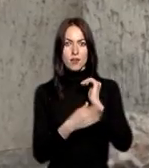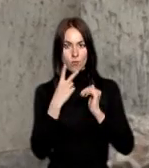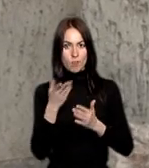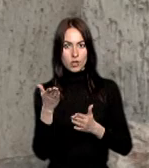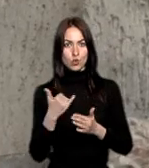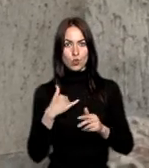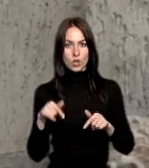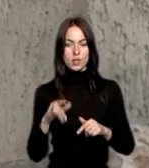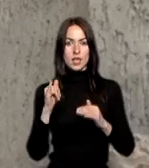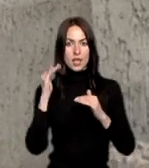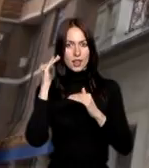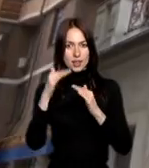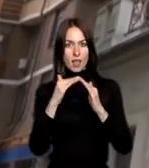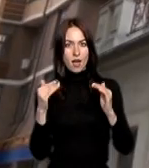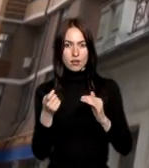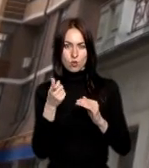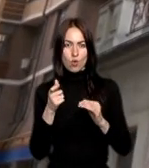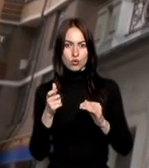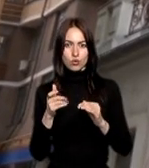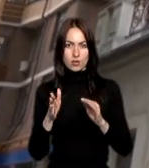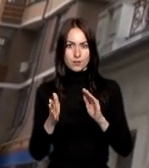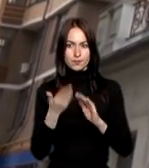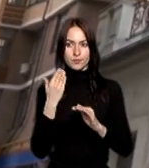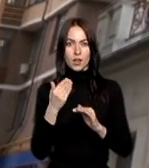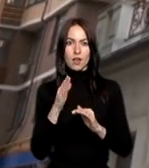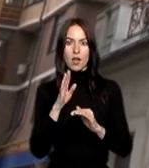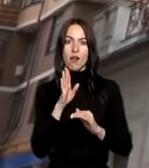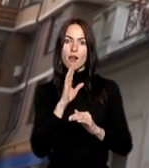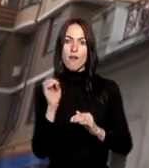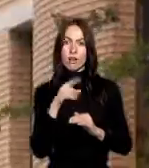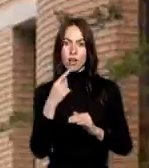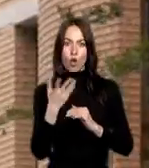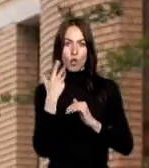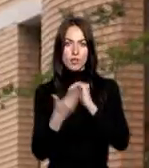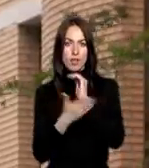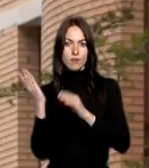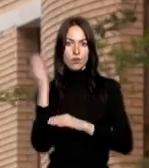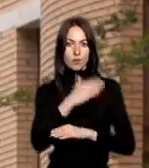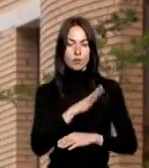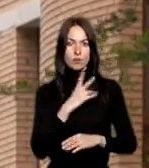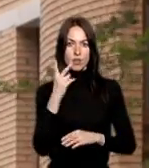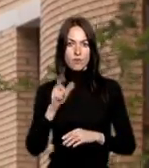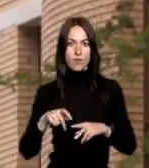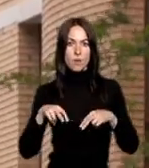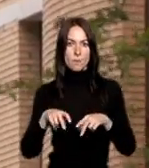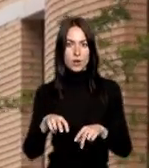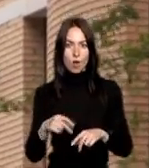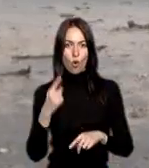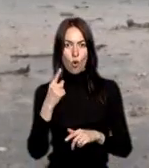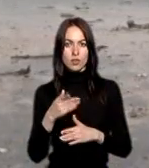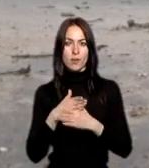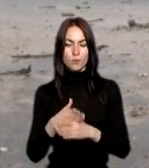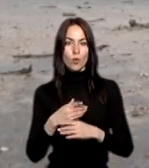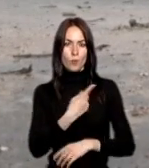в нас тут і дах трохи зірвало. Євгенія каже, падаючи, дерево зачепило двох перехожих. Один від допомоги